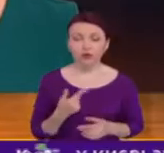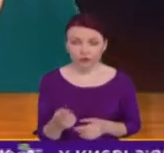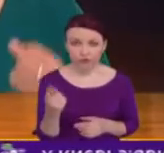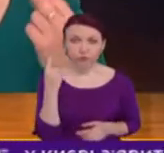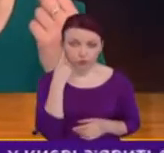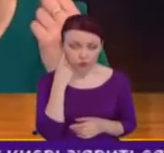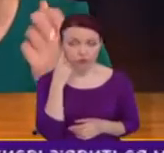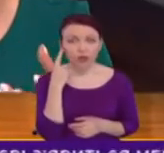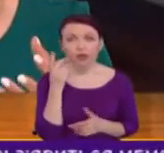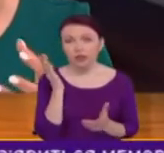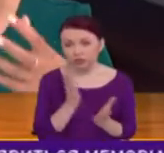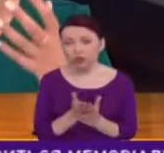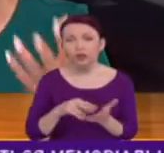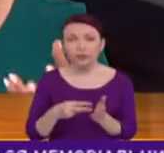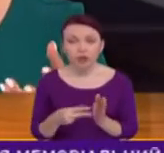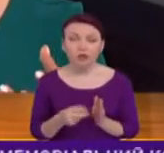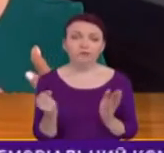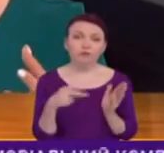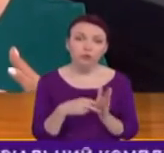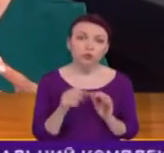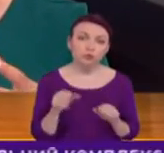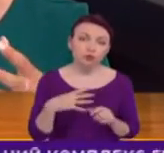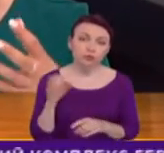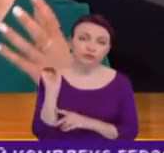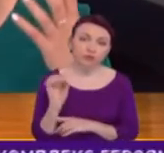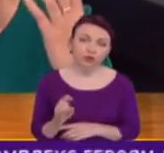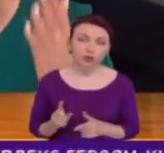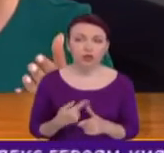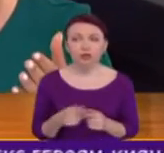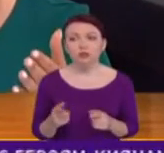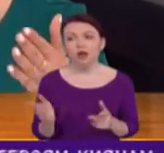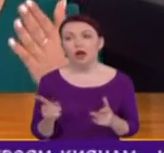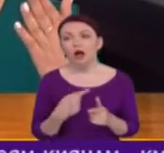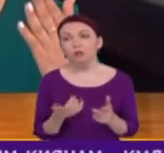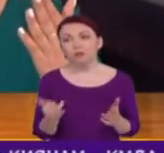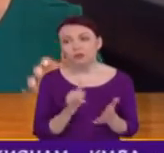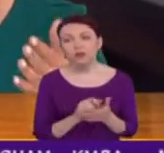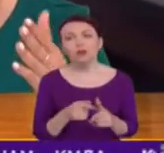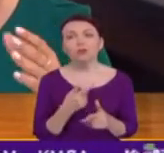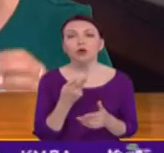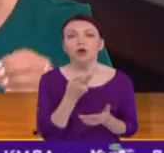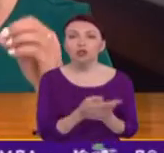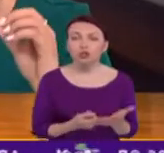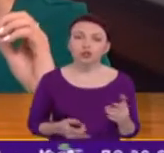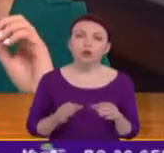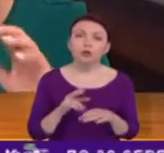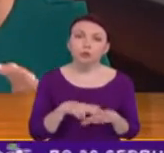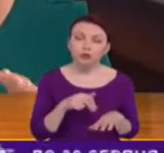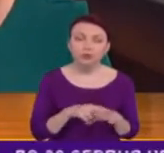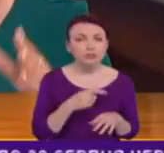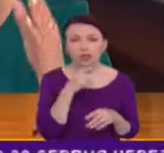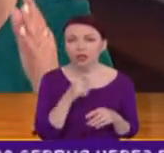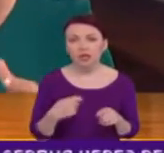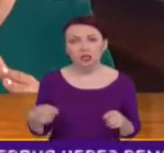якщо є плани вимкнути, можливо, світлофор якийсь, або встановити нове, або лежачі поліцейські, будь ласка, не гайте